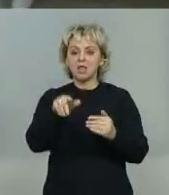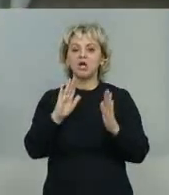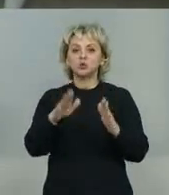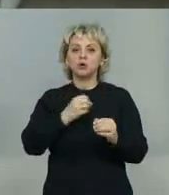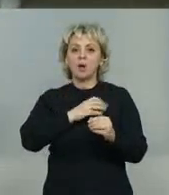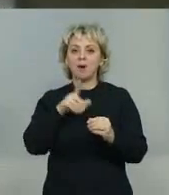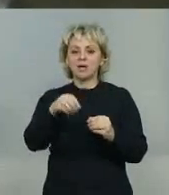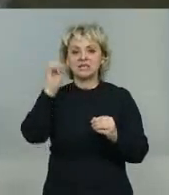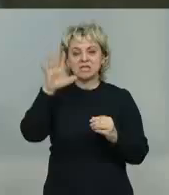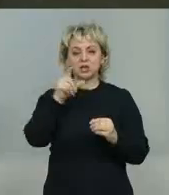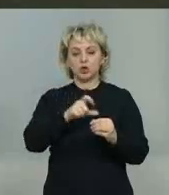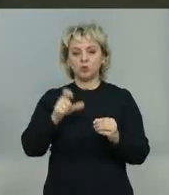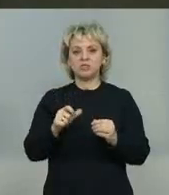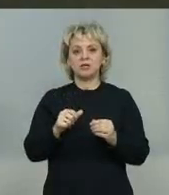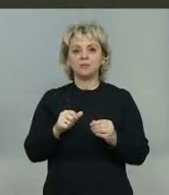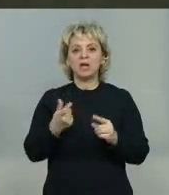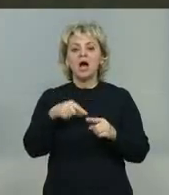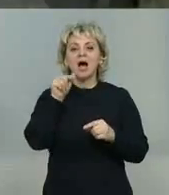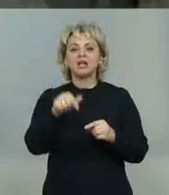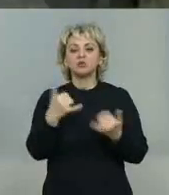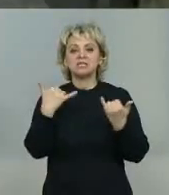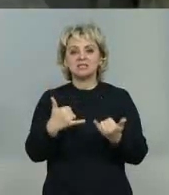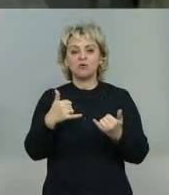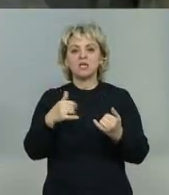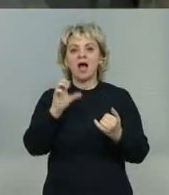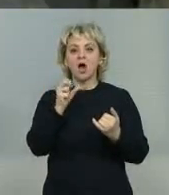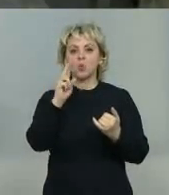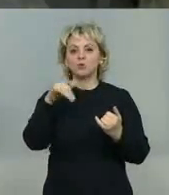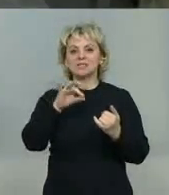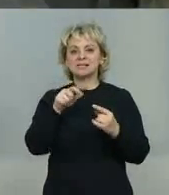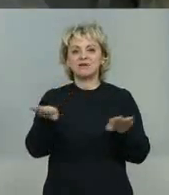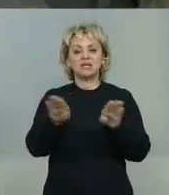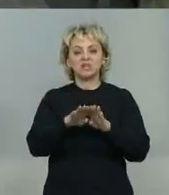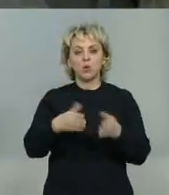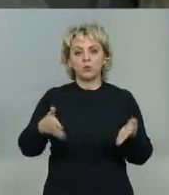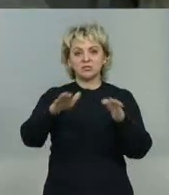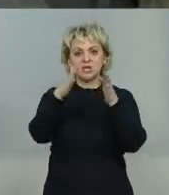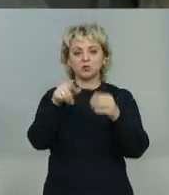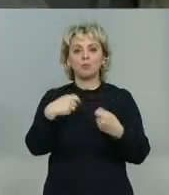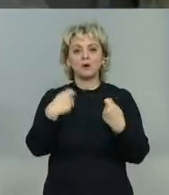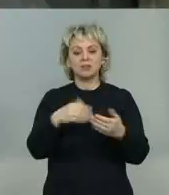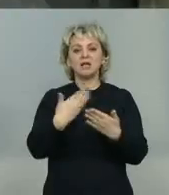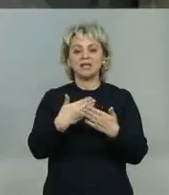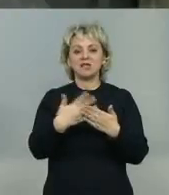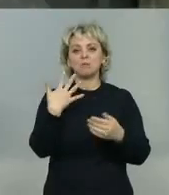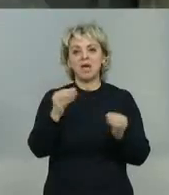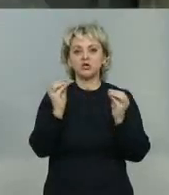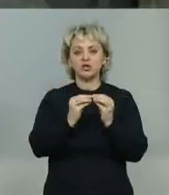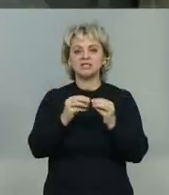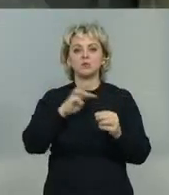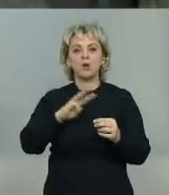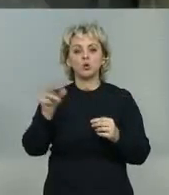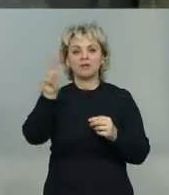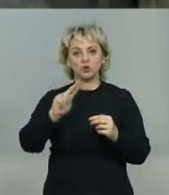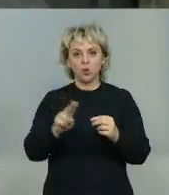самых богатых и знатных людей. На сегодняшних аукционах подобный целый сосуд продали бы за 5-10